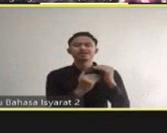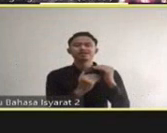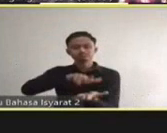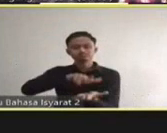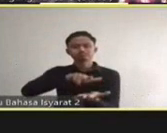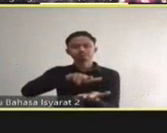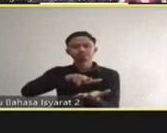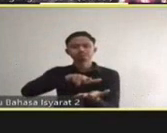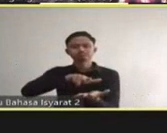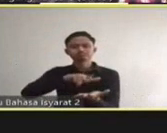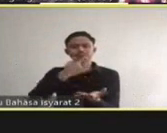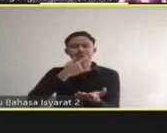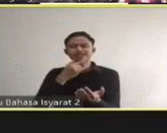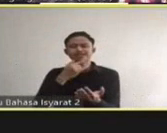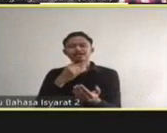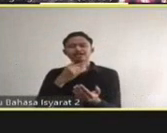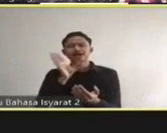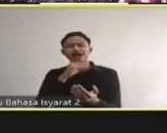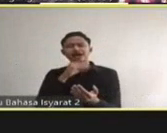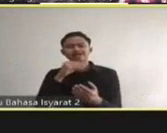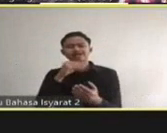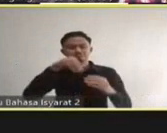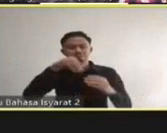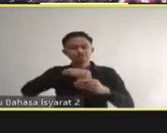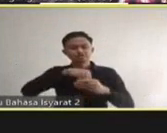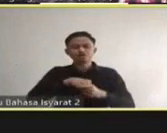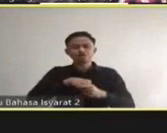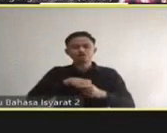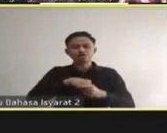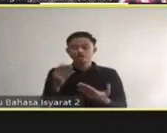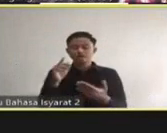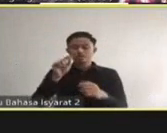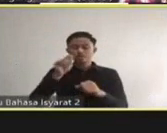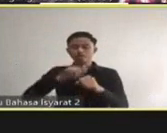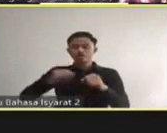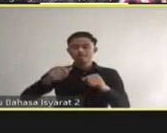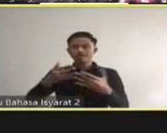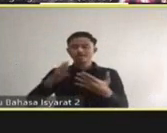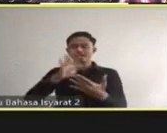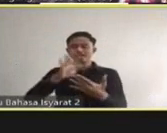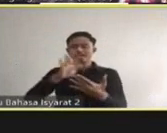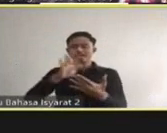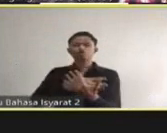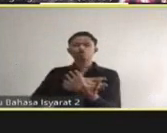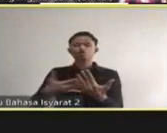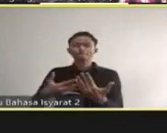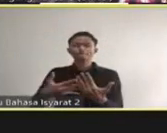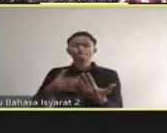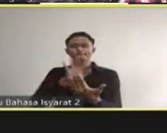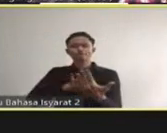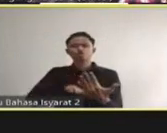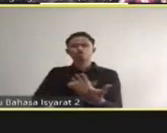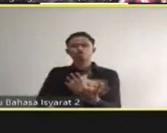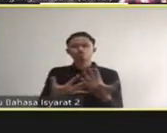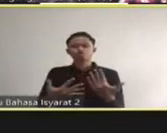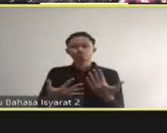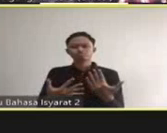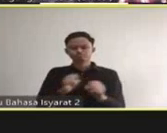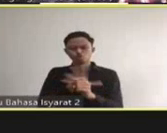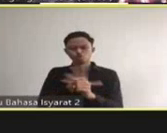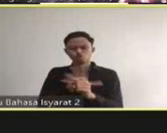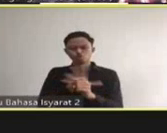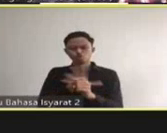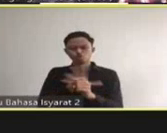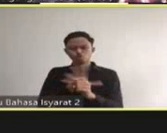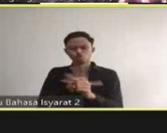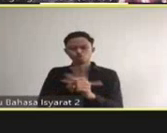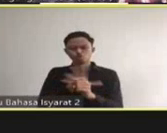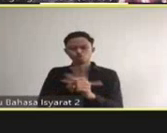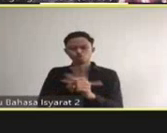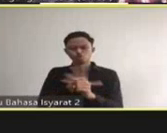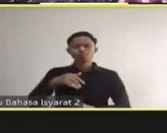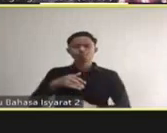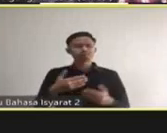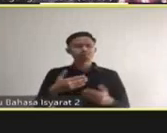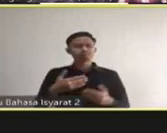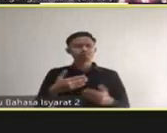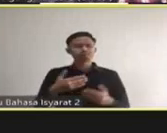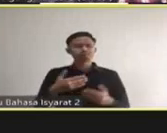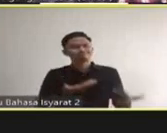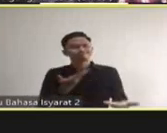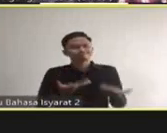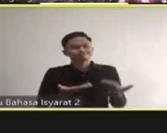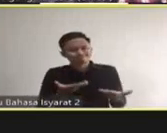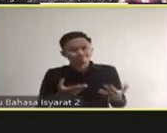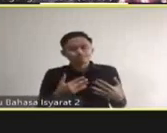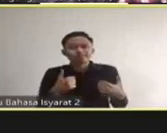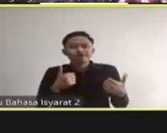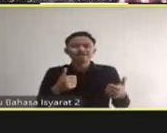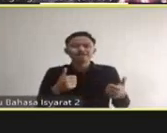pembuatan kurikulum nantinya di tengah situasi pandemi COVID ini seperti apa yang paling baik. Saya